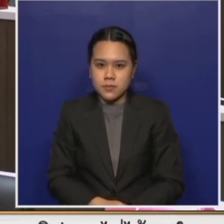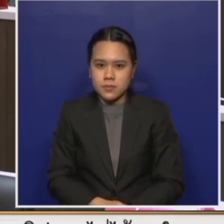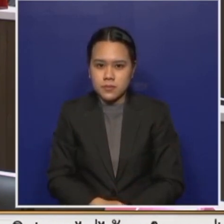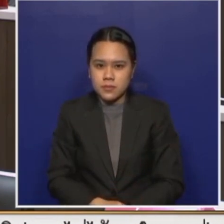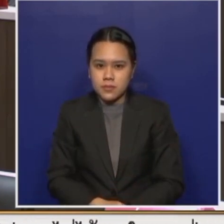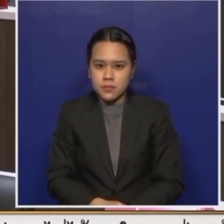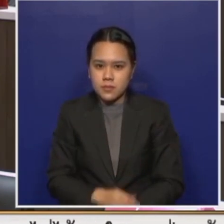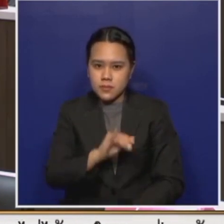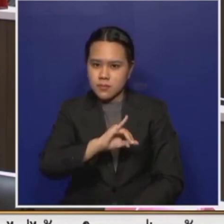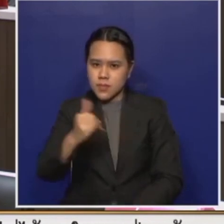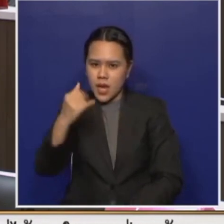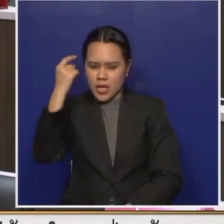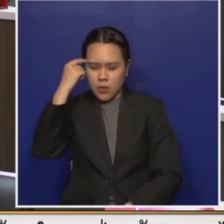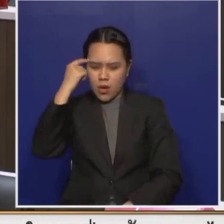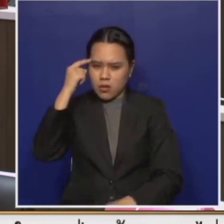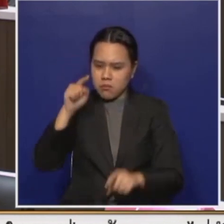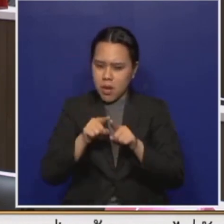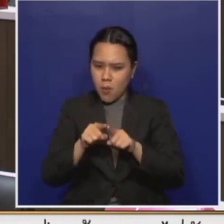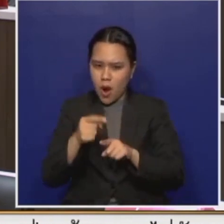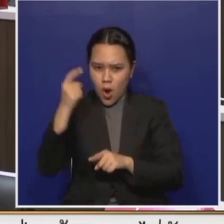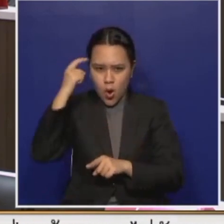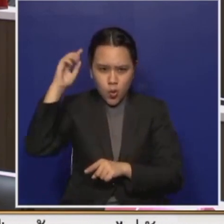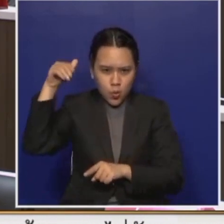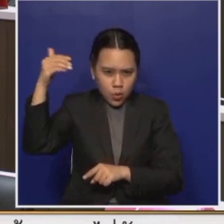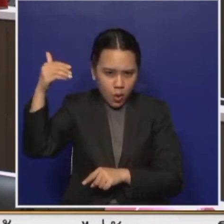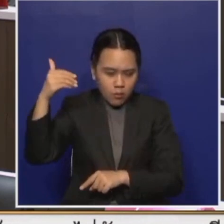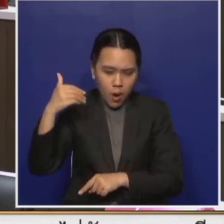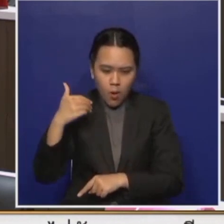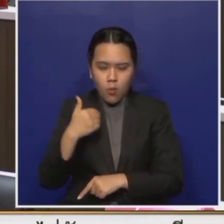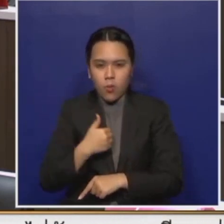คนอนเขาอาจะบอกวเอเขาสอบรวงไนะผมมนใจครัไม่มร่ง